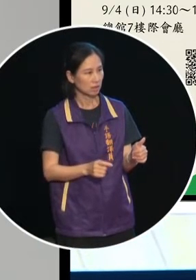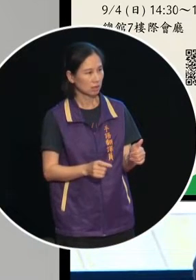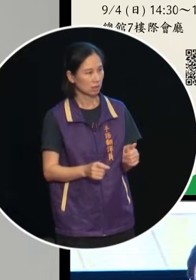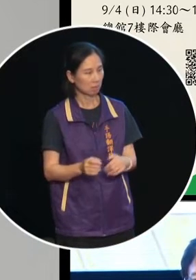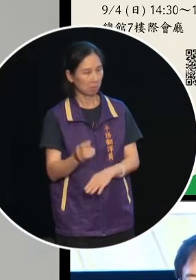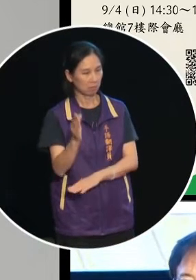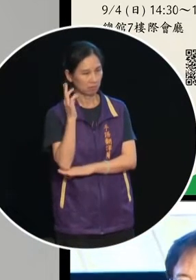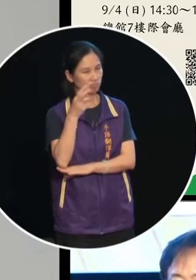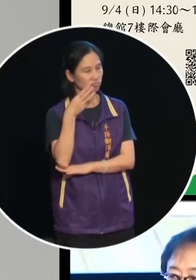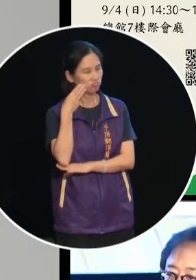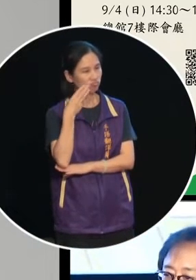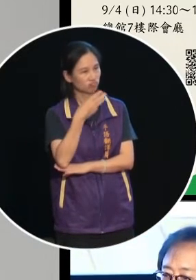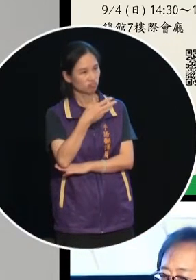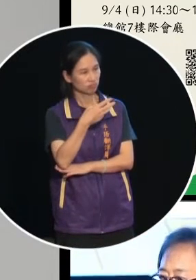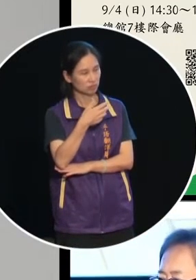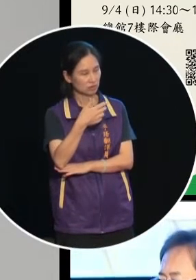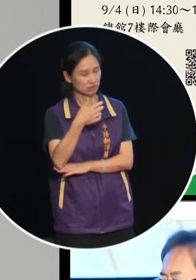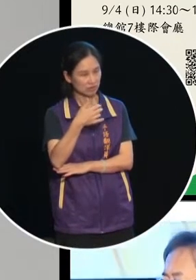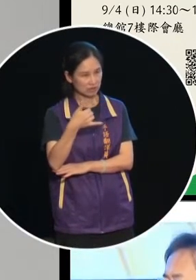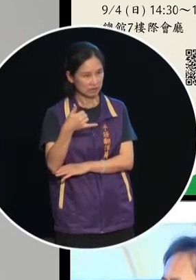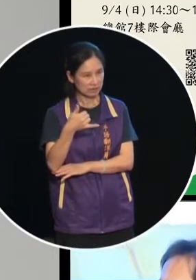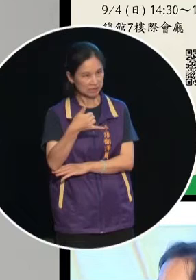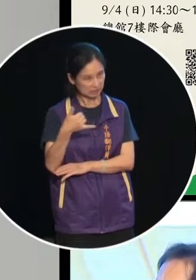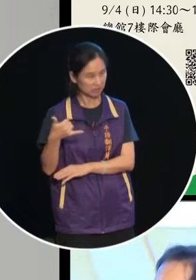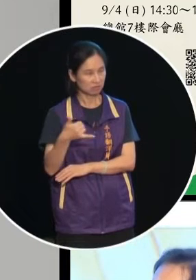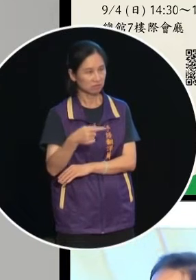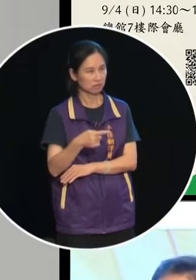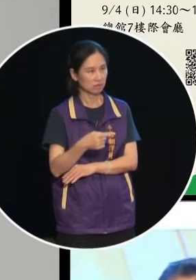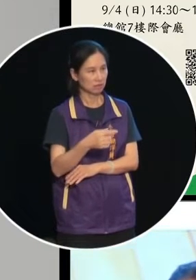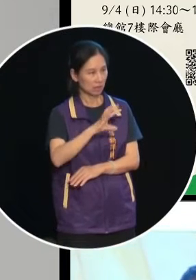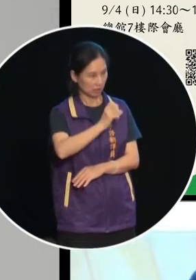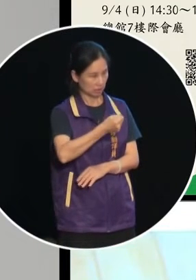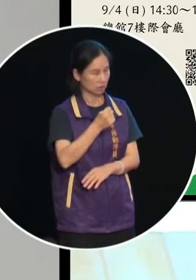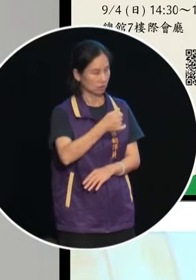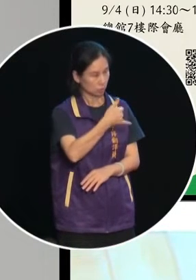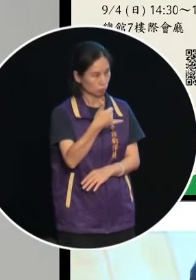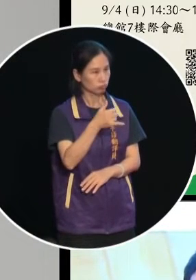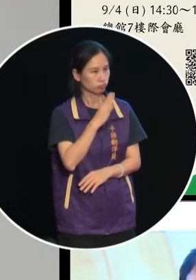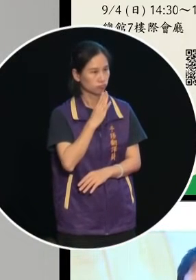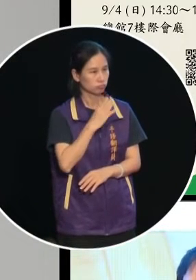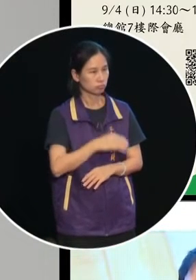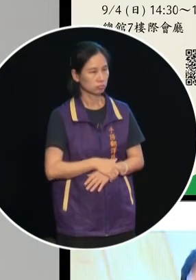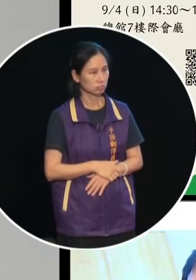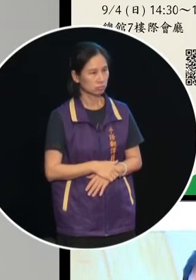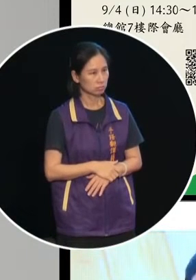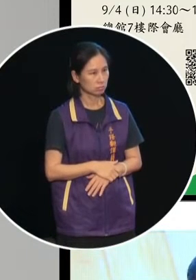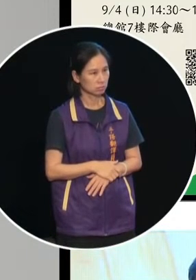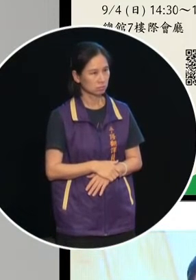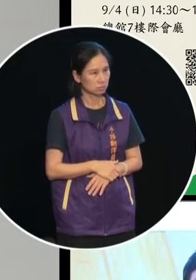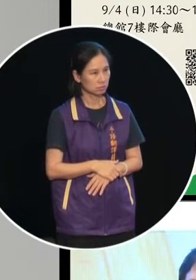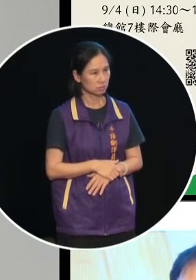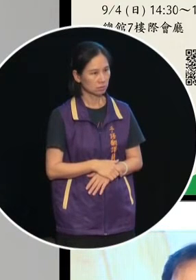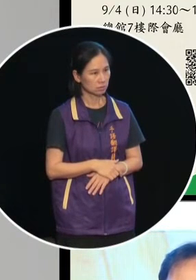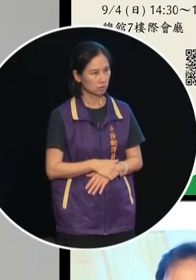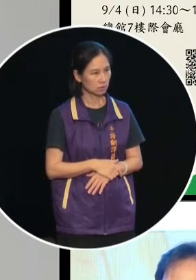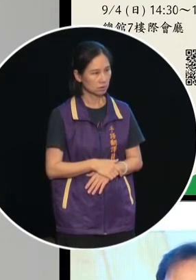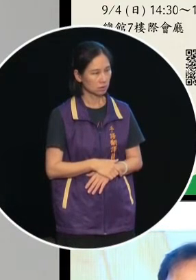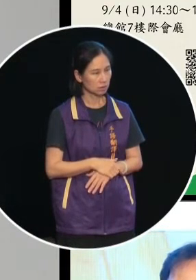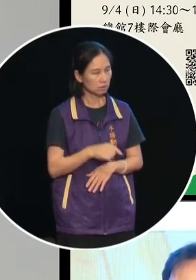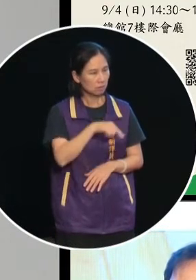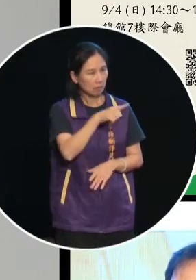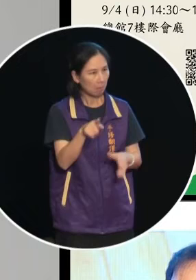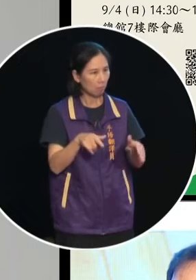政治家、议员，因为他们需要说现实一点，他们需